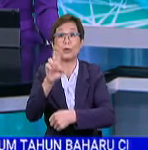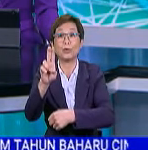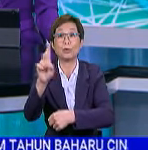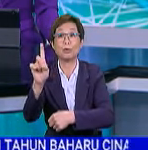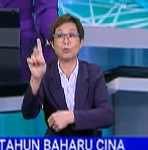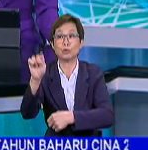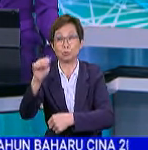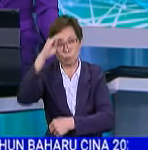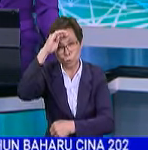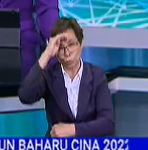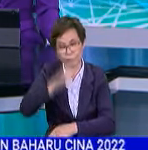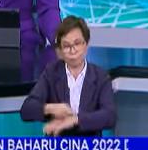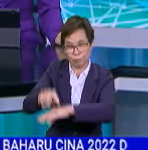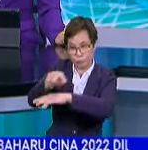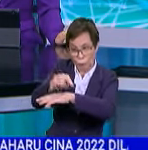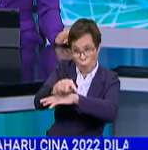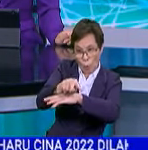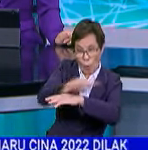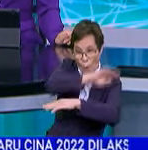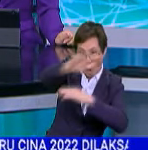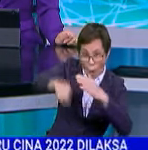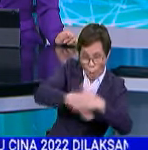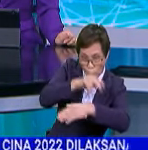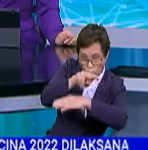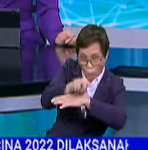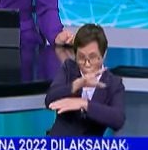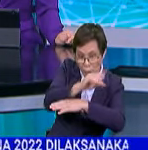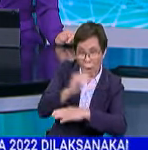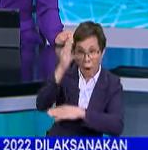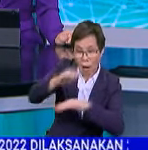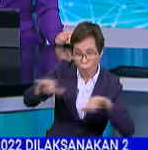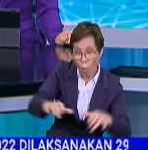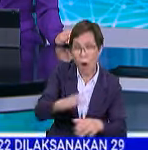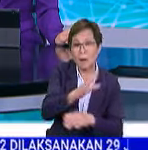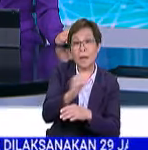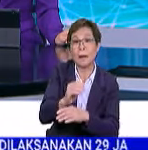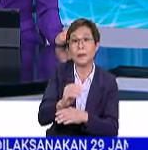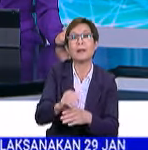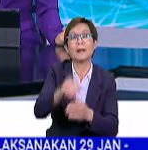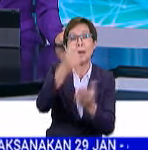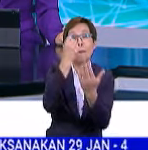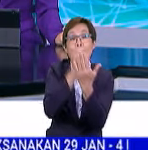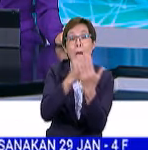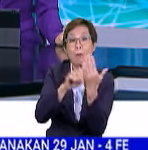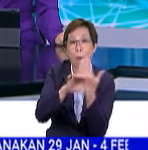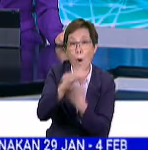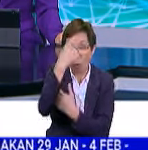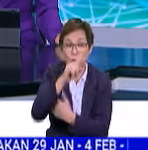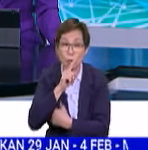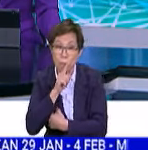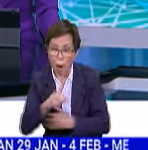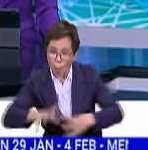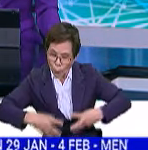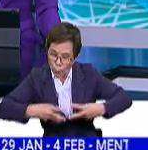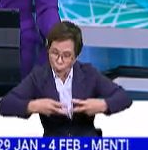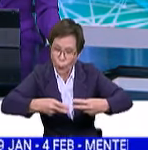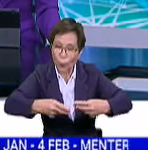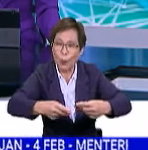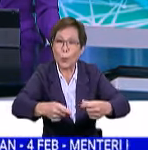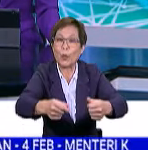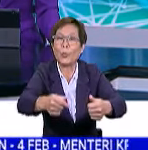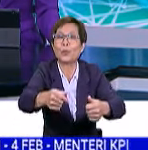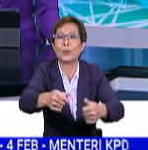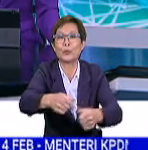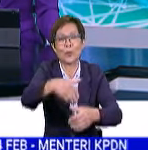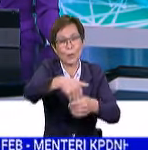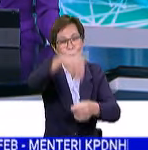Dun Johor. Pemantauan menyeluruh dan akan dilaksana termasuk di media sosial bagi memastikan kelancaran perjalanan